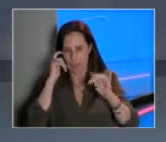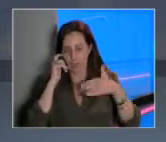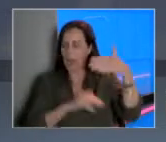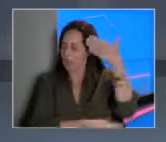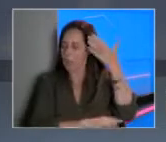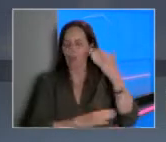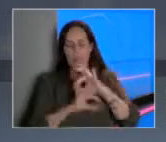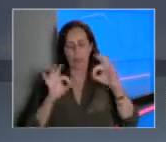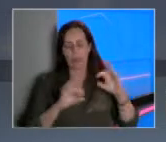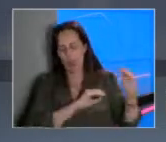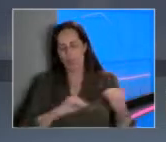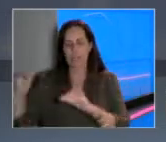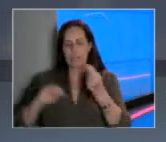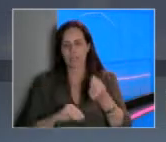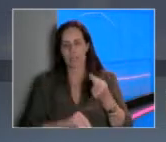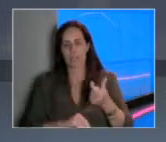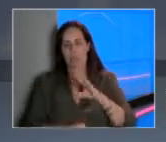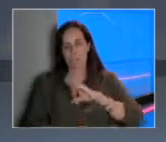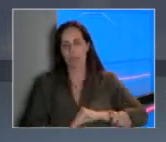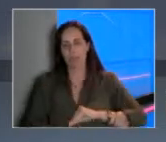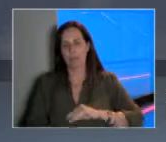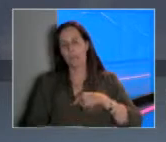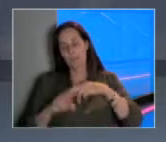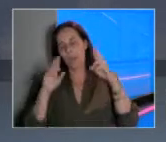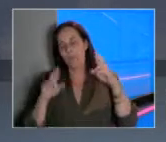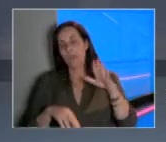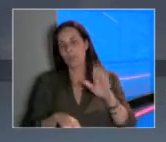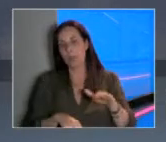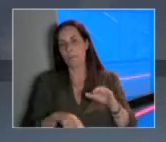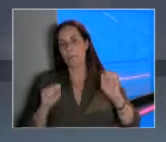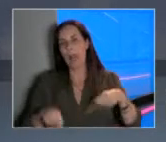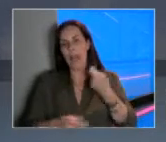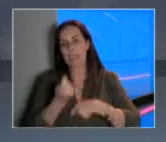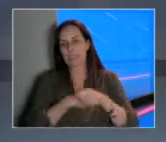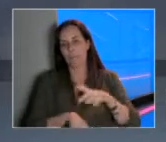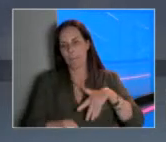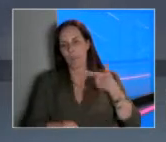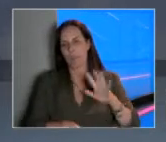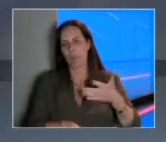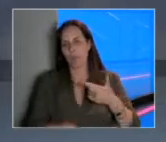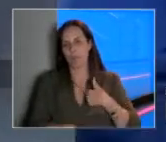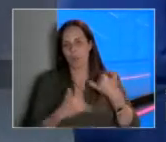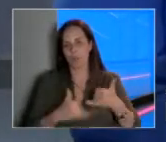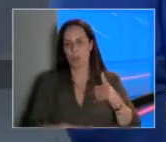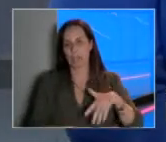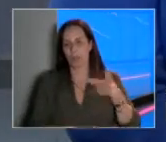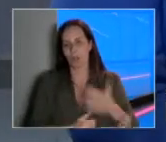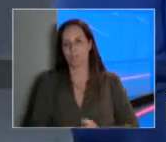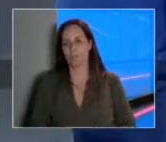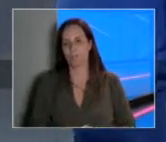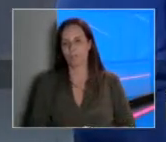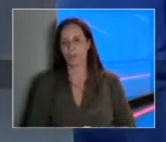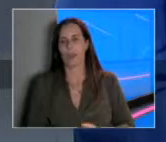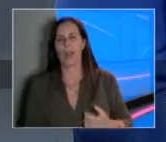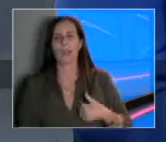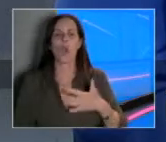המדינה התחילה להזרים כספים, וזה קצת מרגיע. אני מקווה מאוד שגם בעלי העסקים מרגישים את מה שאני היום הרגשתי. אוקיי, טוב. אני